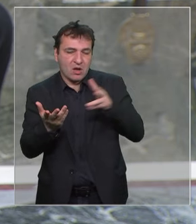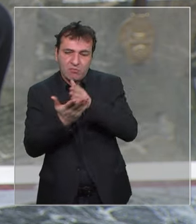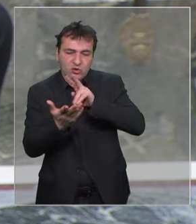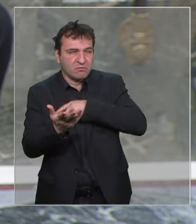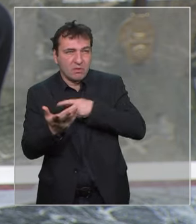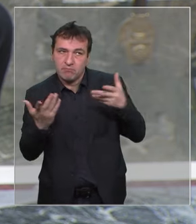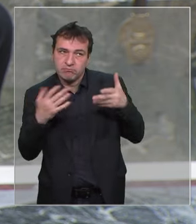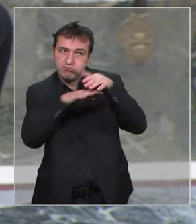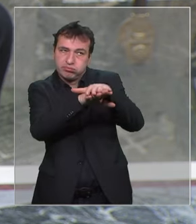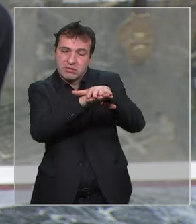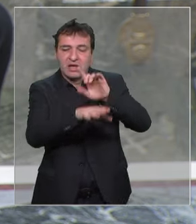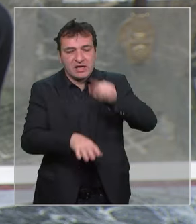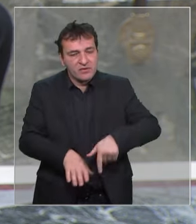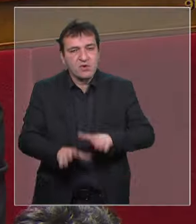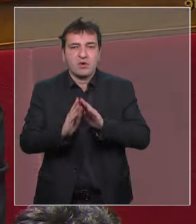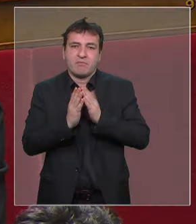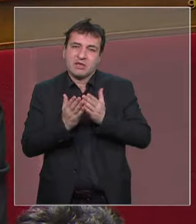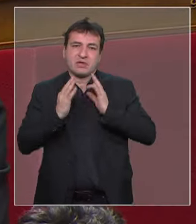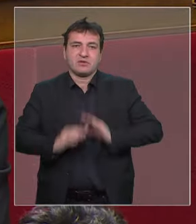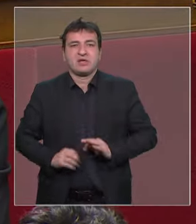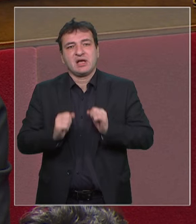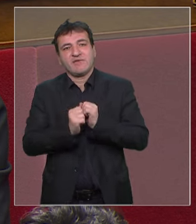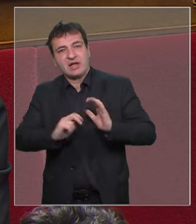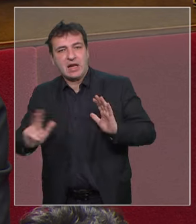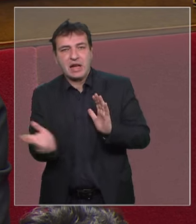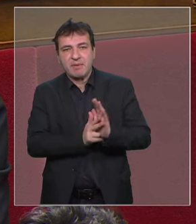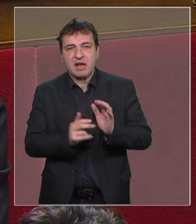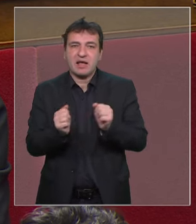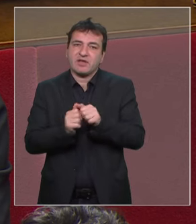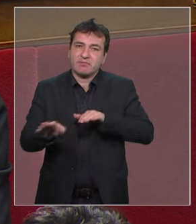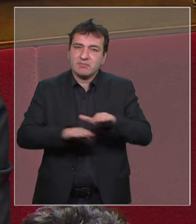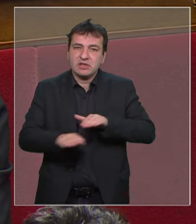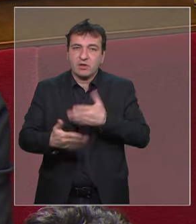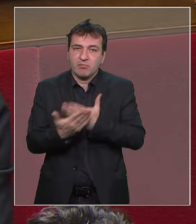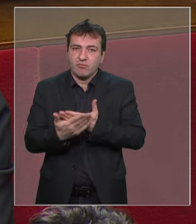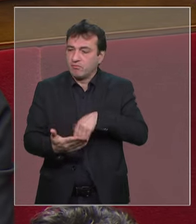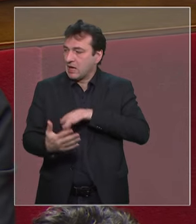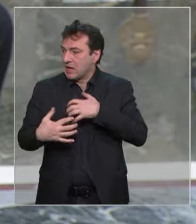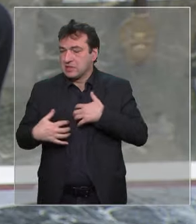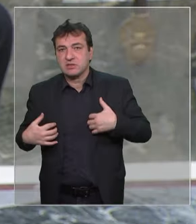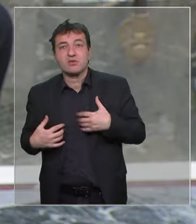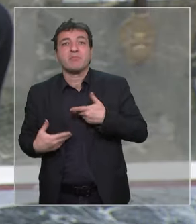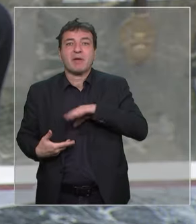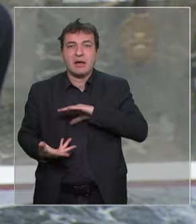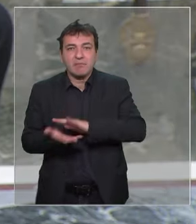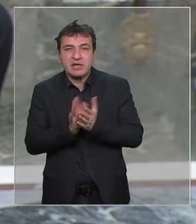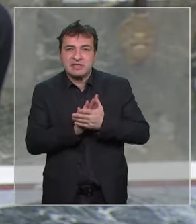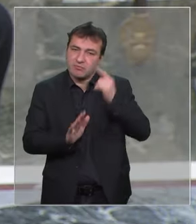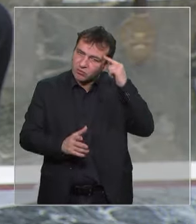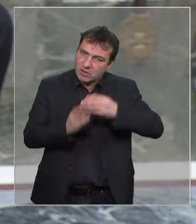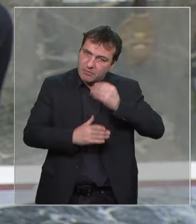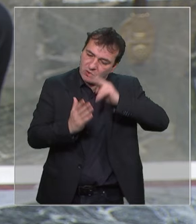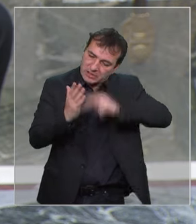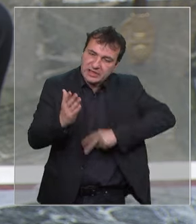absolue d'avoir des manuels scolaires labellisés avec des méthodes prouvées par la science et la pratique comme efficaces à l'apprentissage de la lecture et